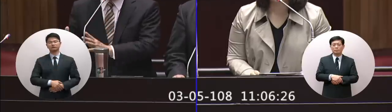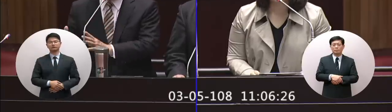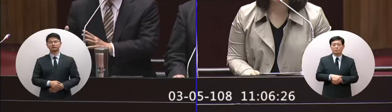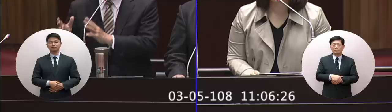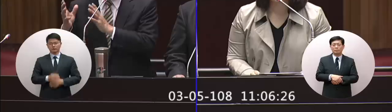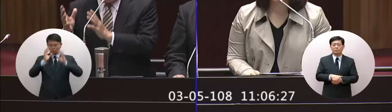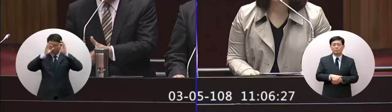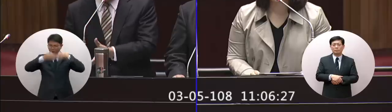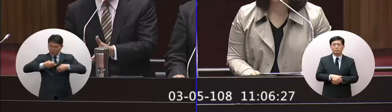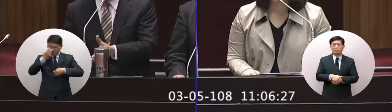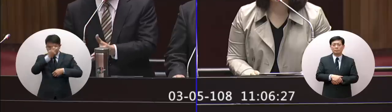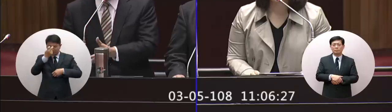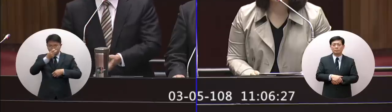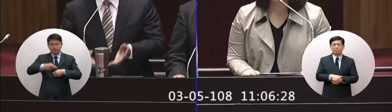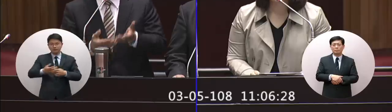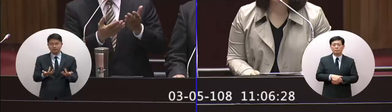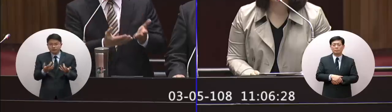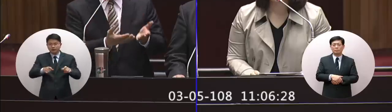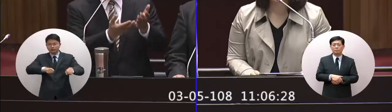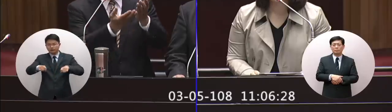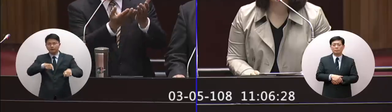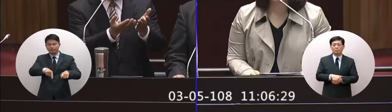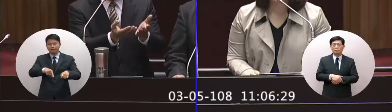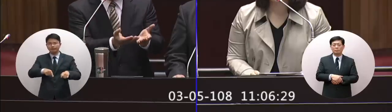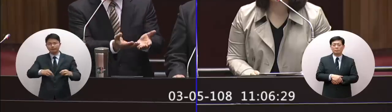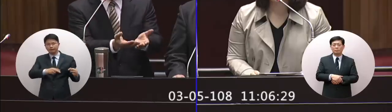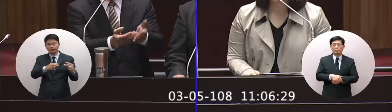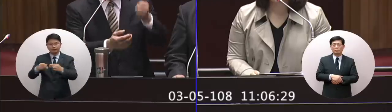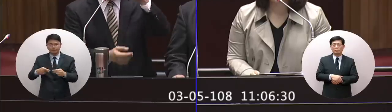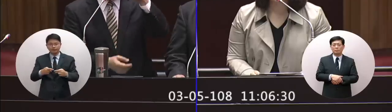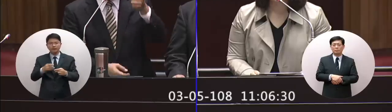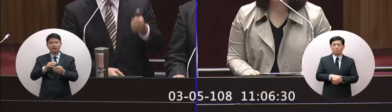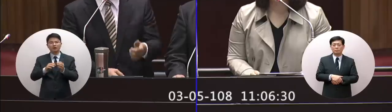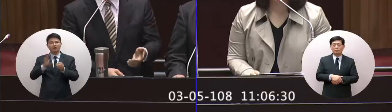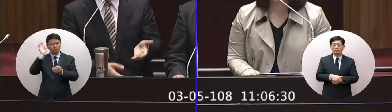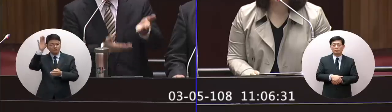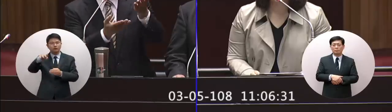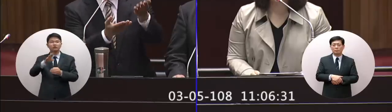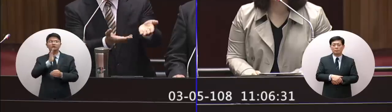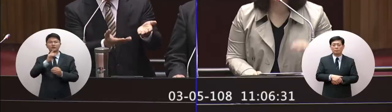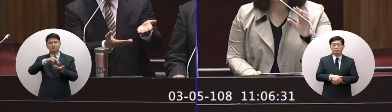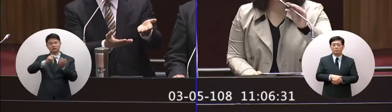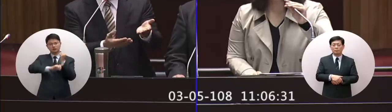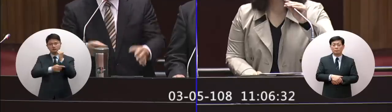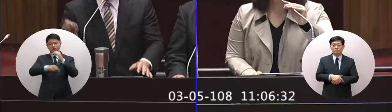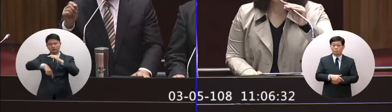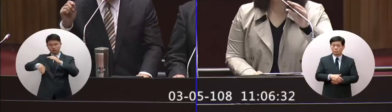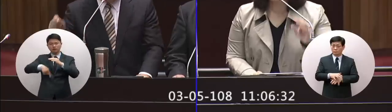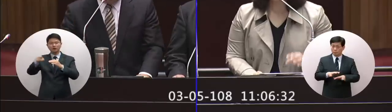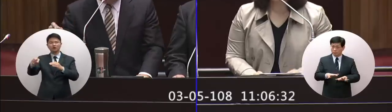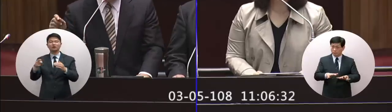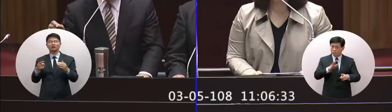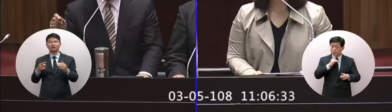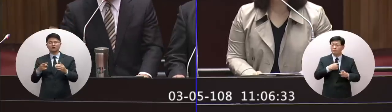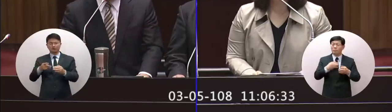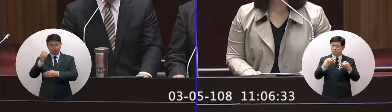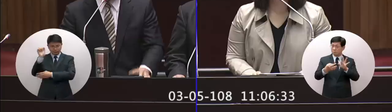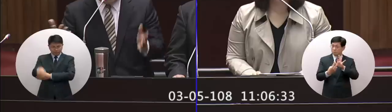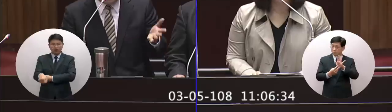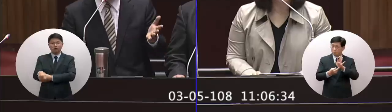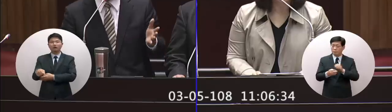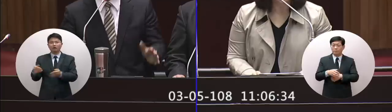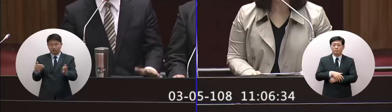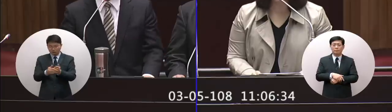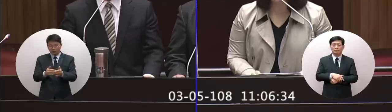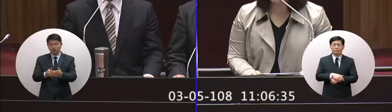讨修正的草案，未来还是经由最高民意机关贵院同意通